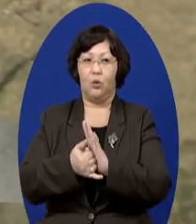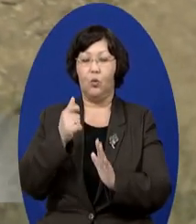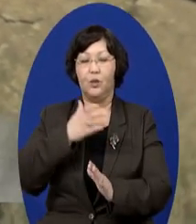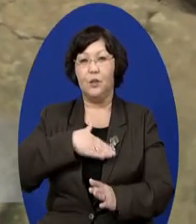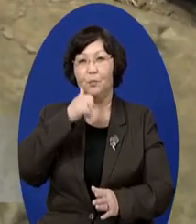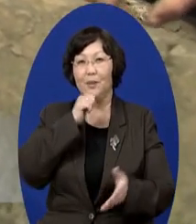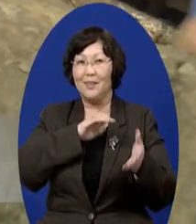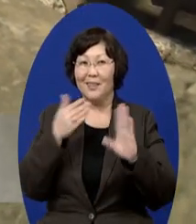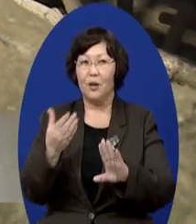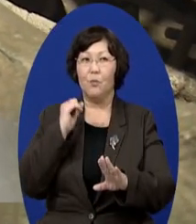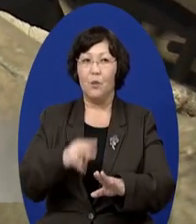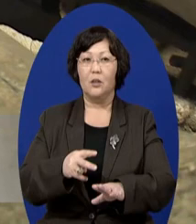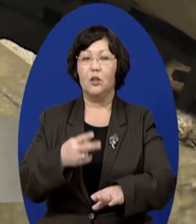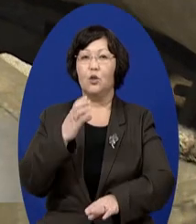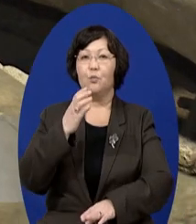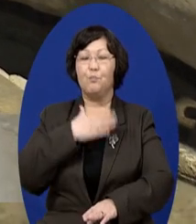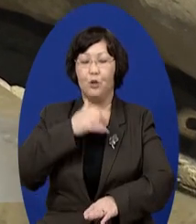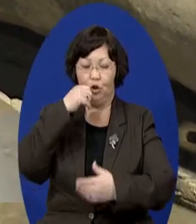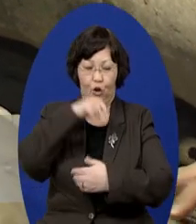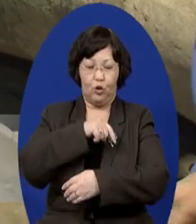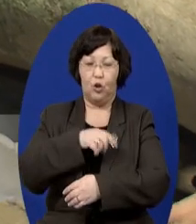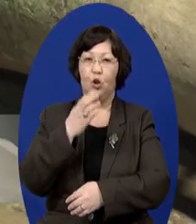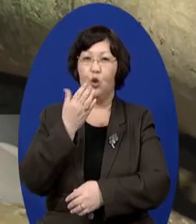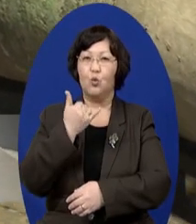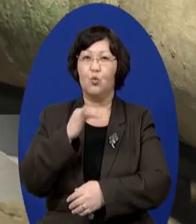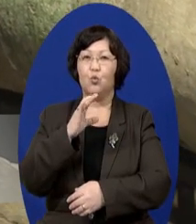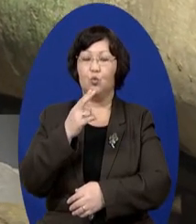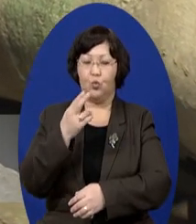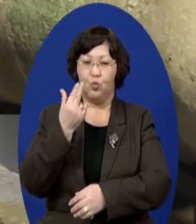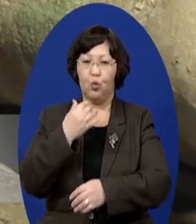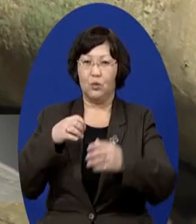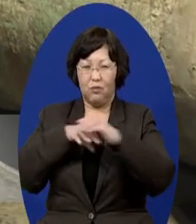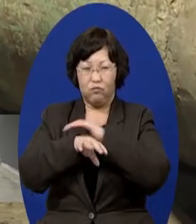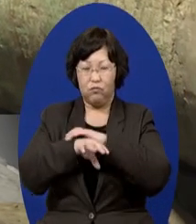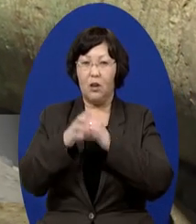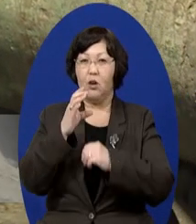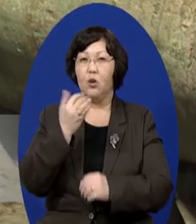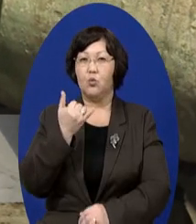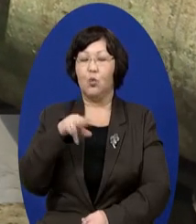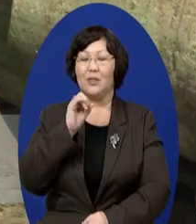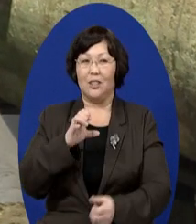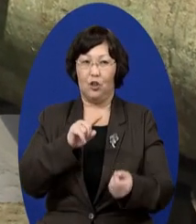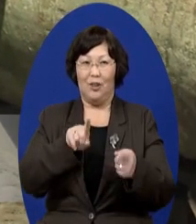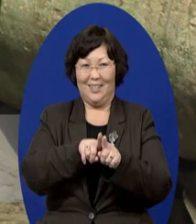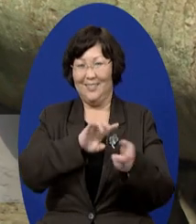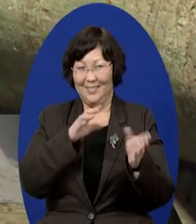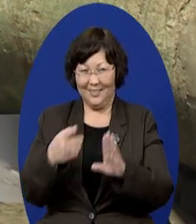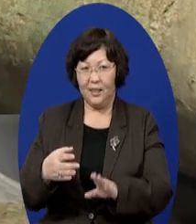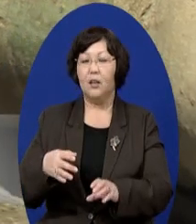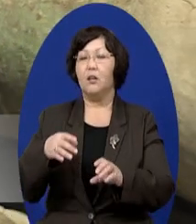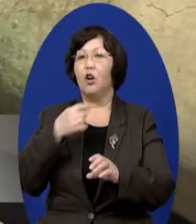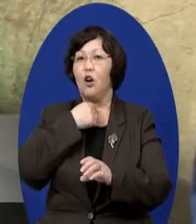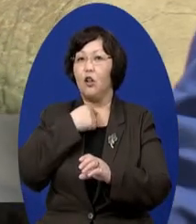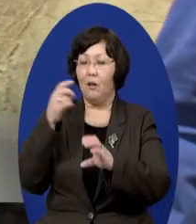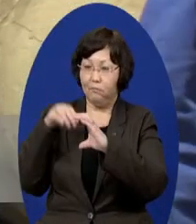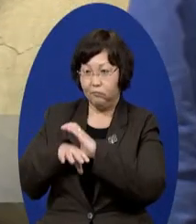бол 100 дасралтгүй усаар байга тогтмол хийж яаж байгаа хэвээр. Тодорхой нөгөө параметр температур юунда хүрсэн усаар тогтмол туугаар хийж яаж байгаа